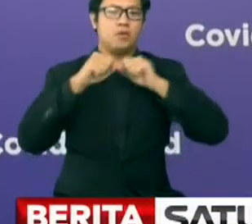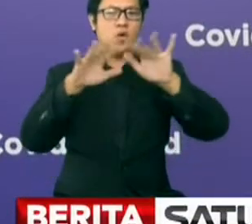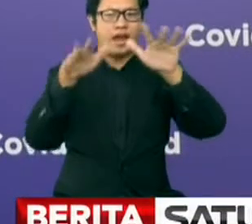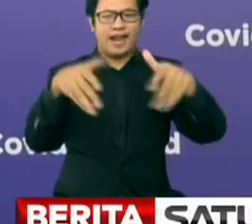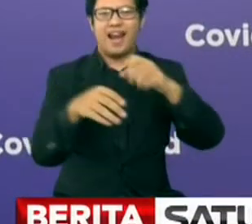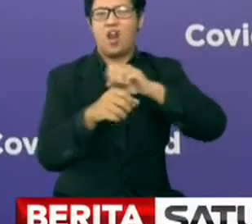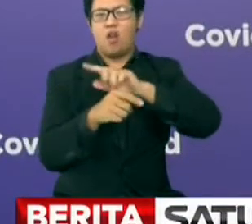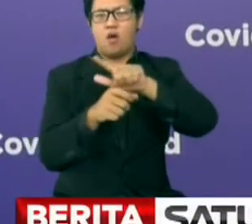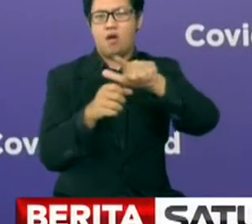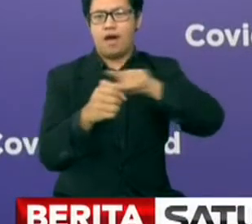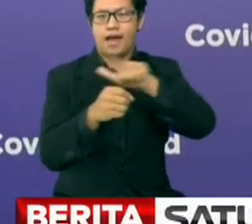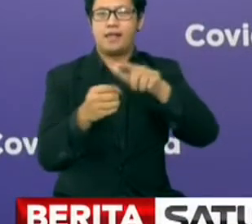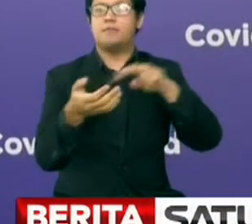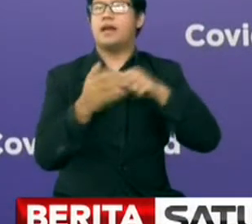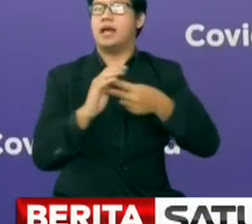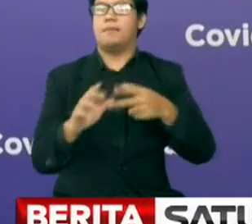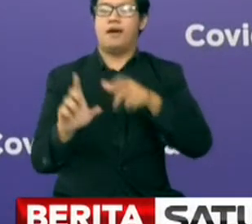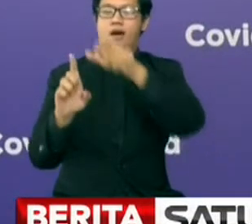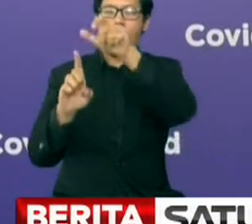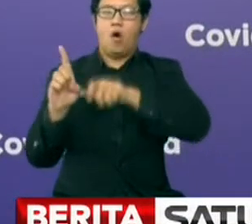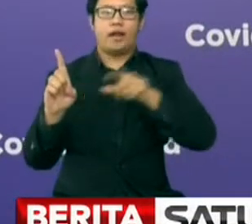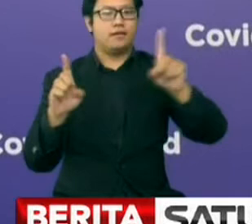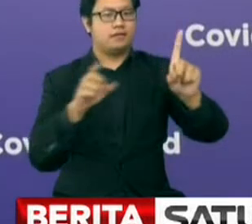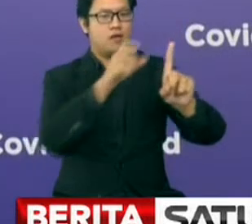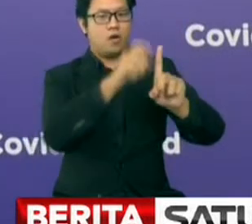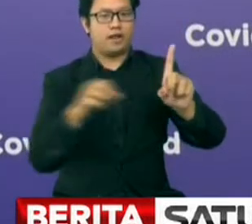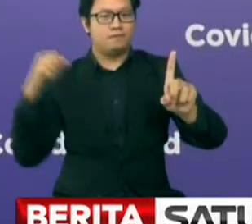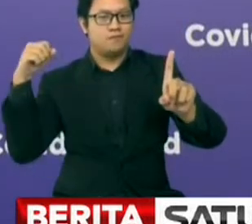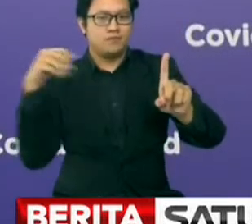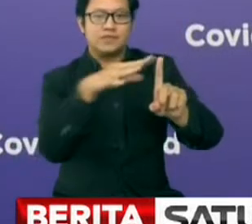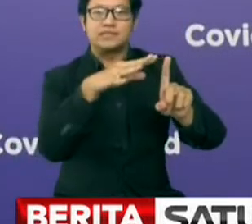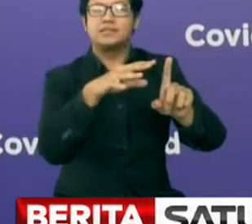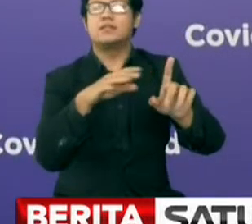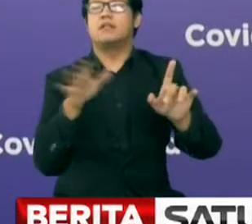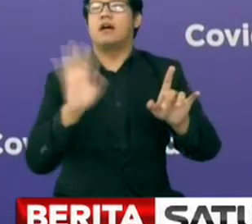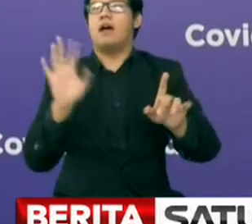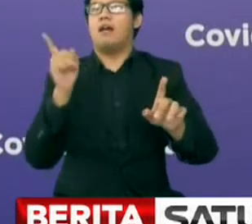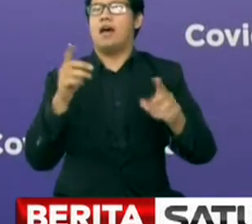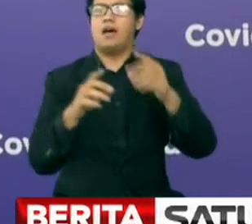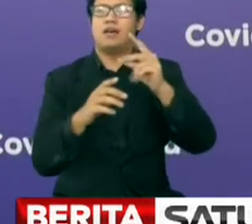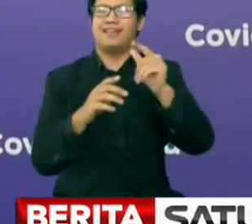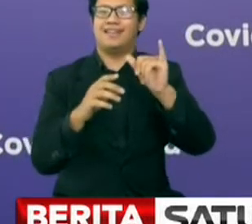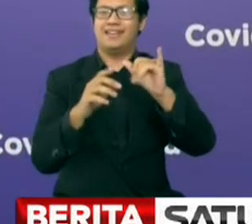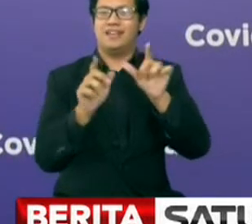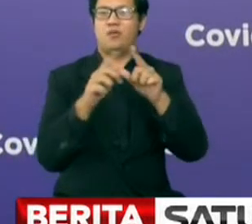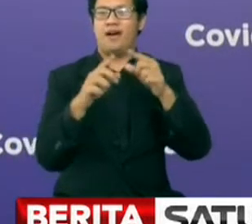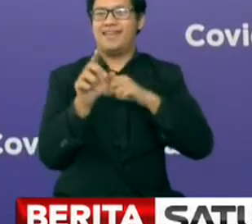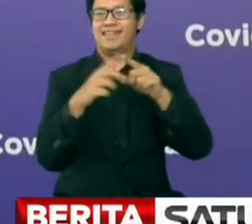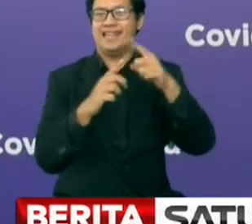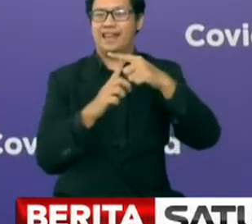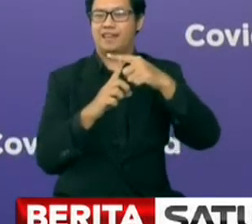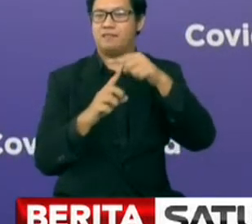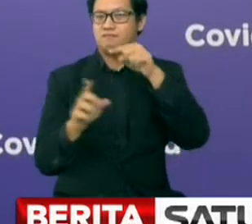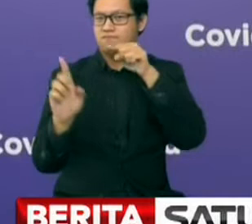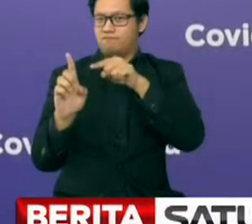seri satu orang ke orang yang lain tanpa harus ada riwayat bahwa dia telah bepergian dari